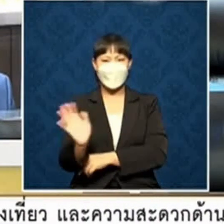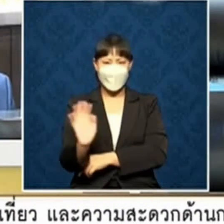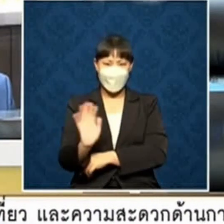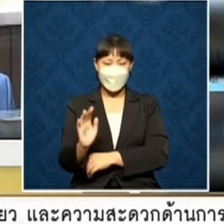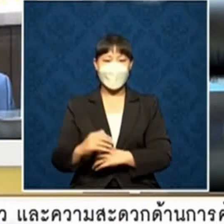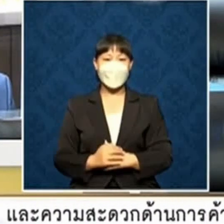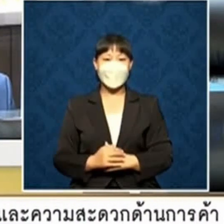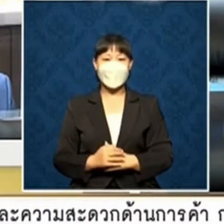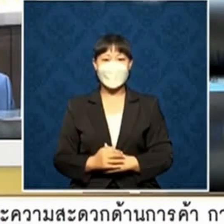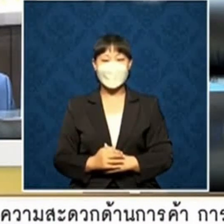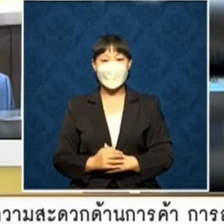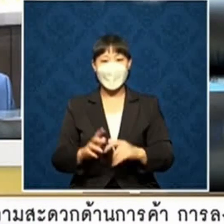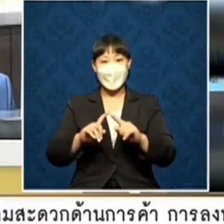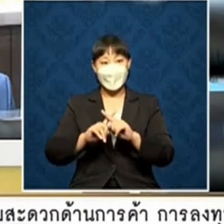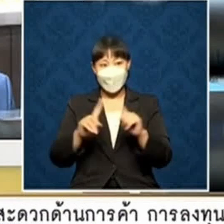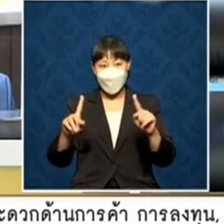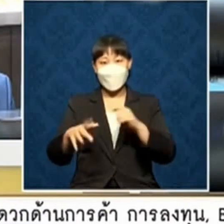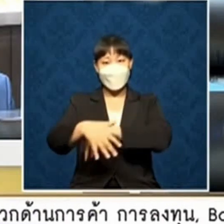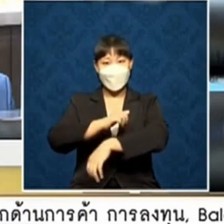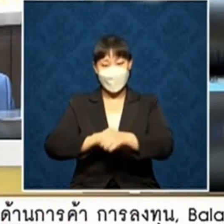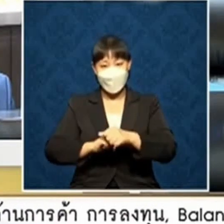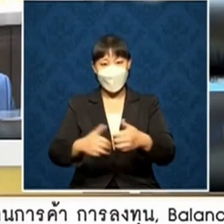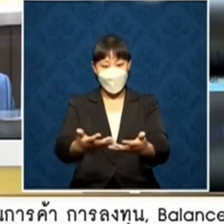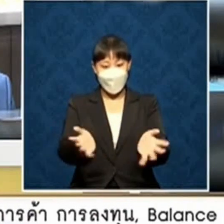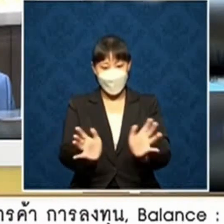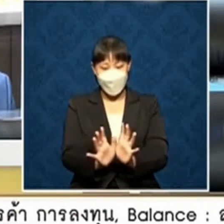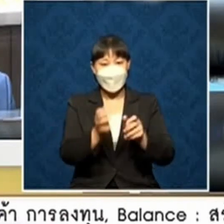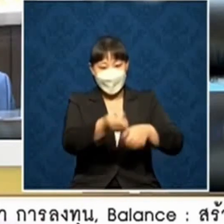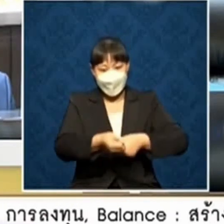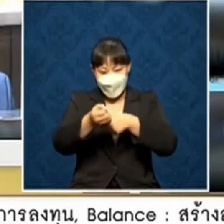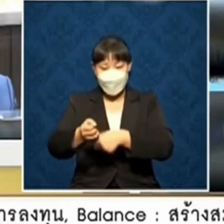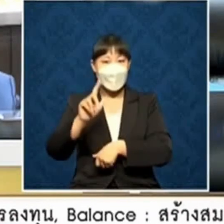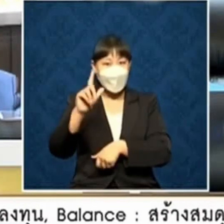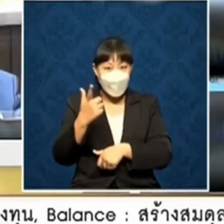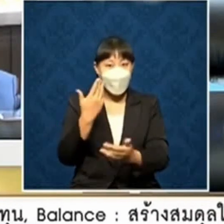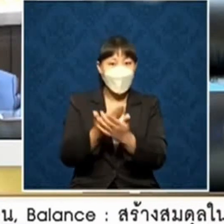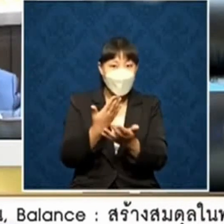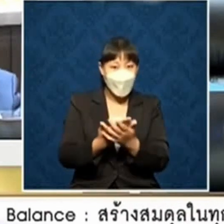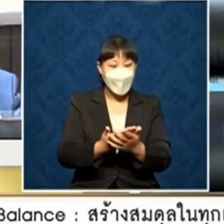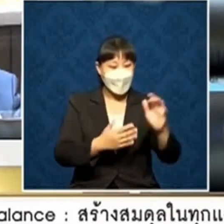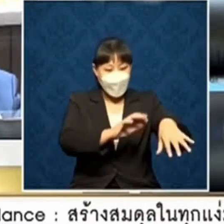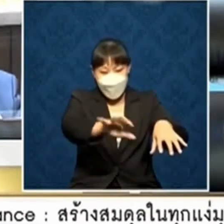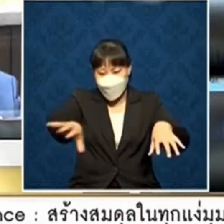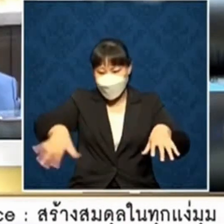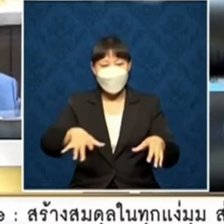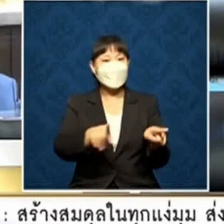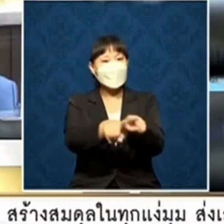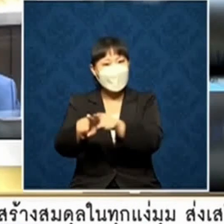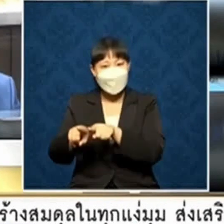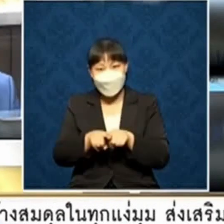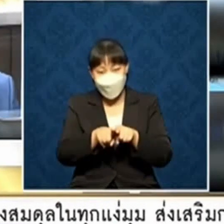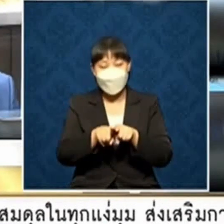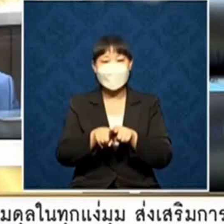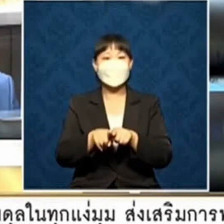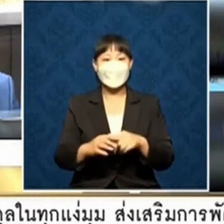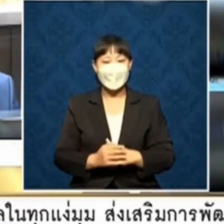ทเดียวแต่อย่างใดแต่เป็นการปฏิบัติต่อเมืองแร่ทองคำทุกแห่งเท่าเทียมกันครับท่านประธานและที่ที่ท่านพี่น้องประชาชน